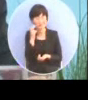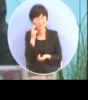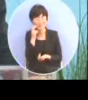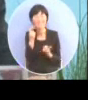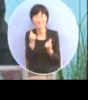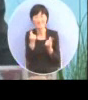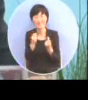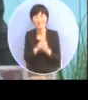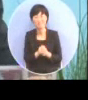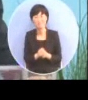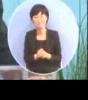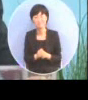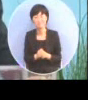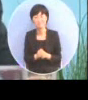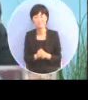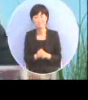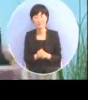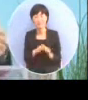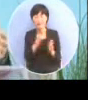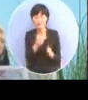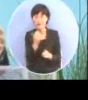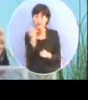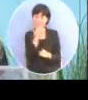Chắc là câu đó nói đùa vậy đó.